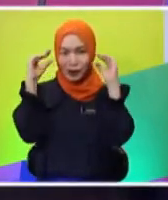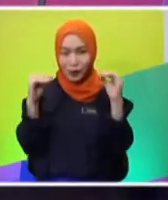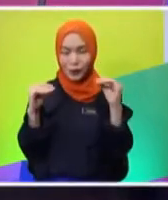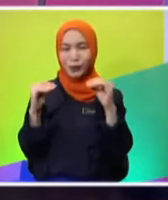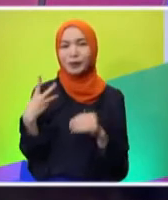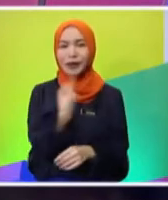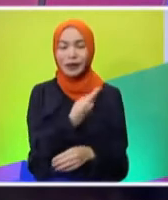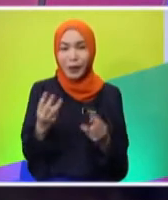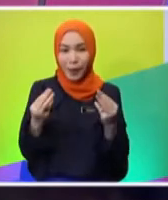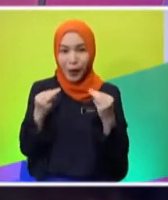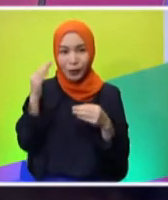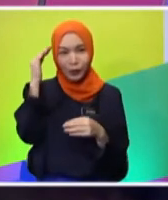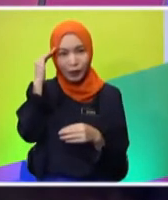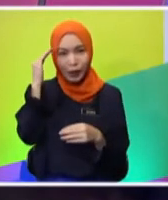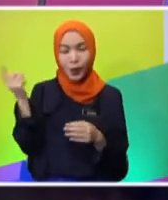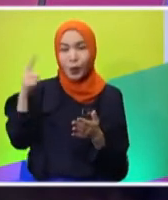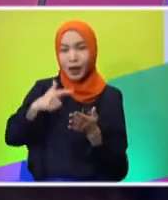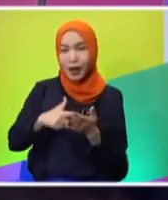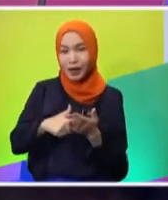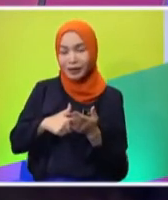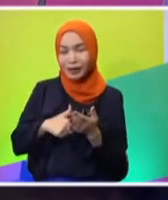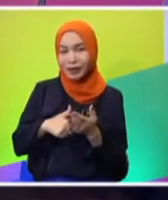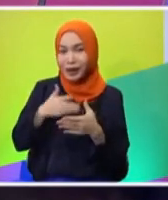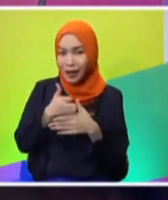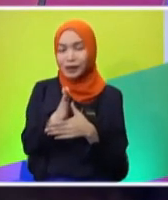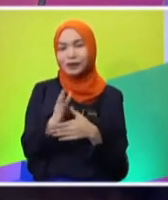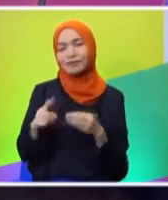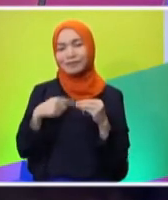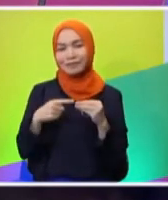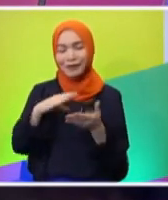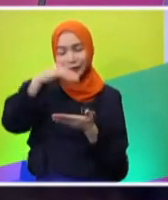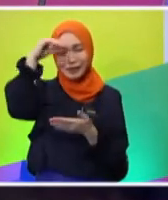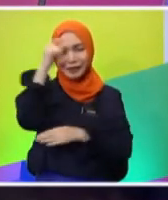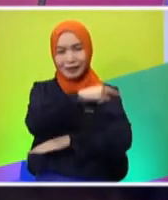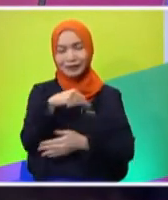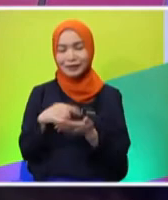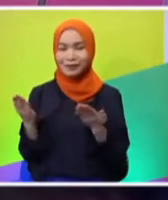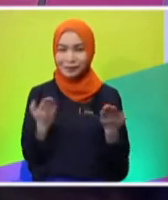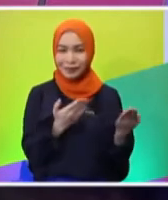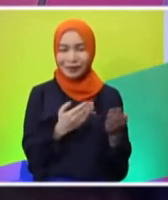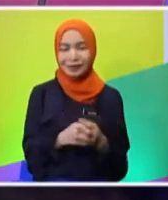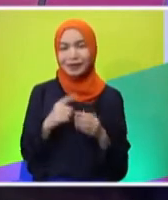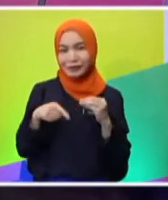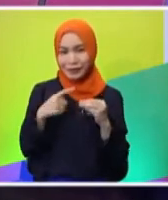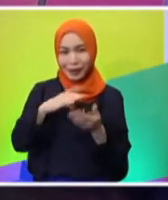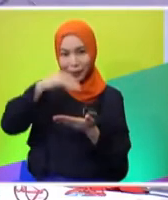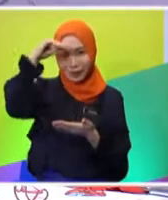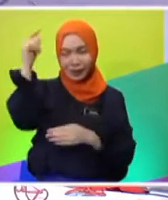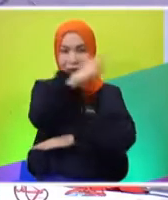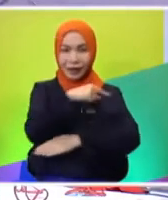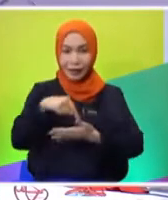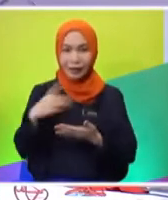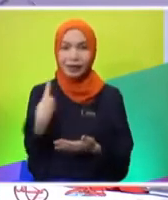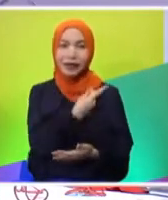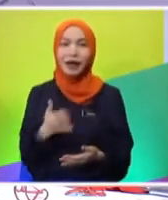dahulu kita enggak tahu lebih lanjut berkenaan dengan pembelajaran hari ini silakan ah bye berkenaan dengan pembelajaran pada hari ini kita akan belajar